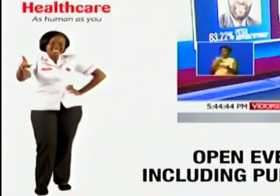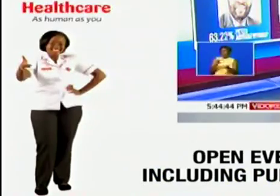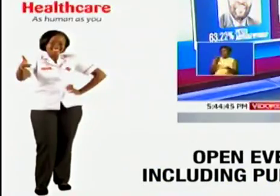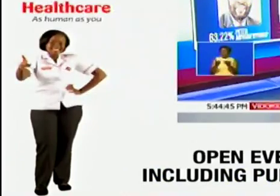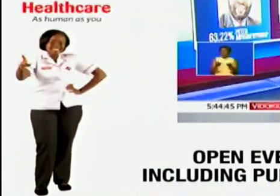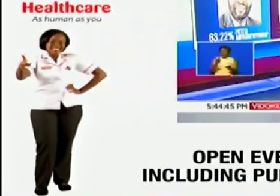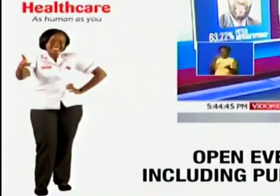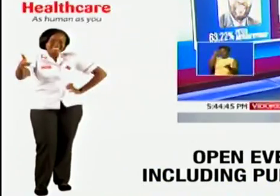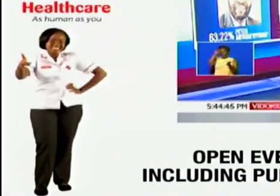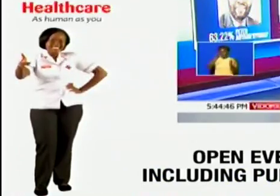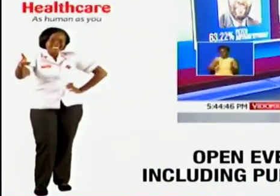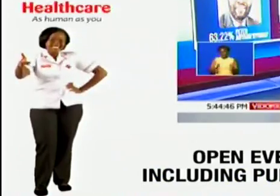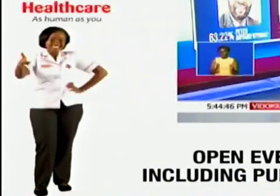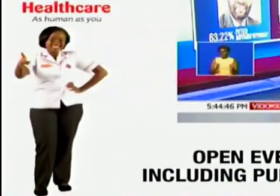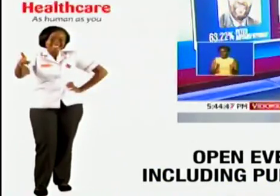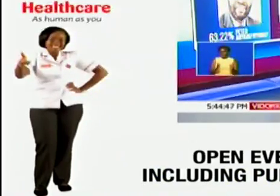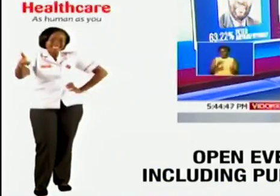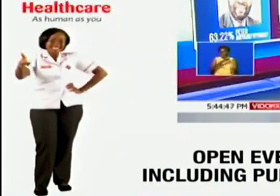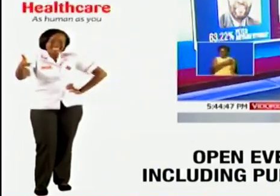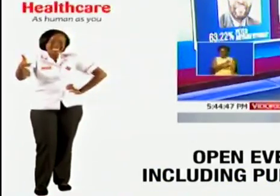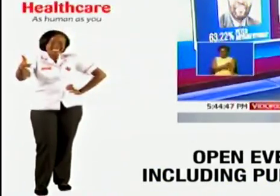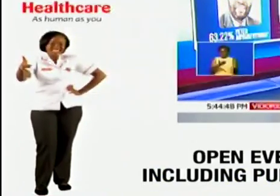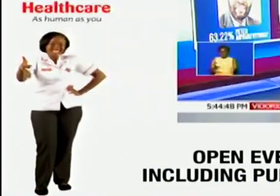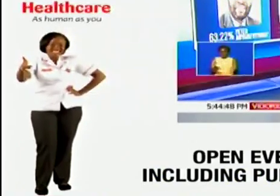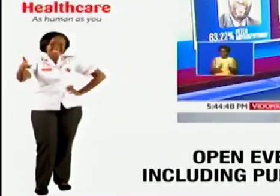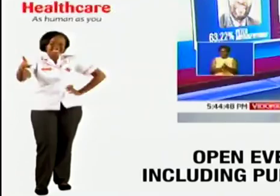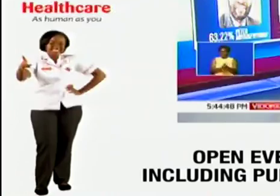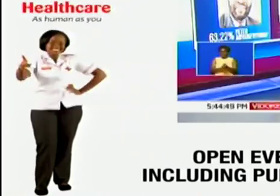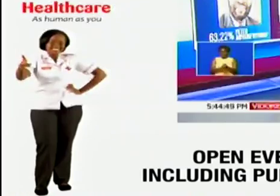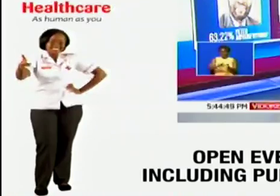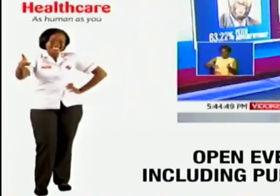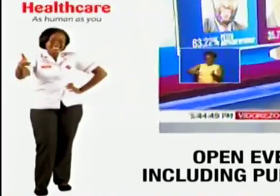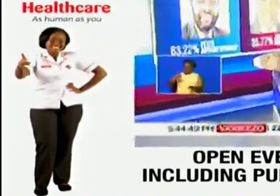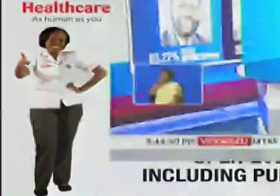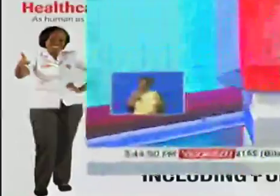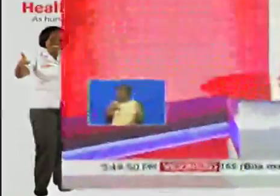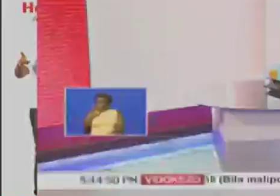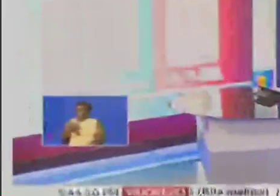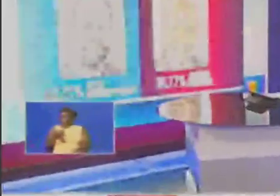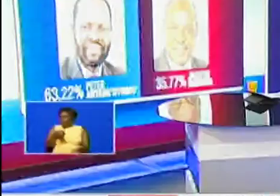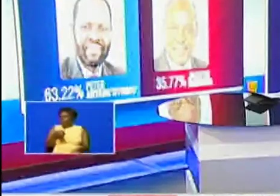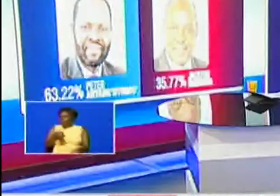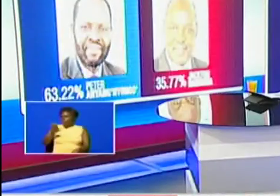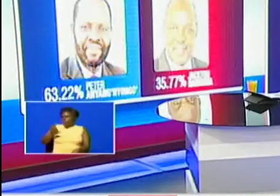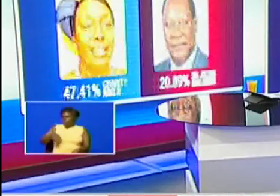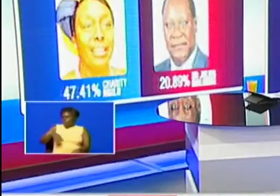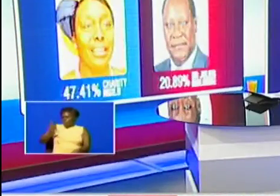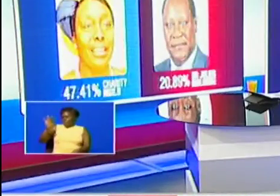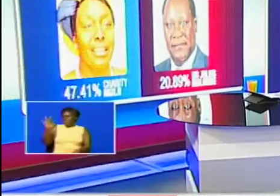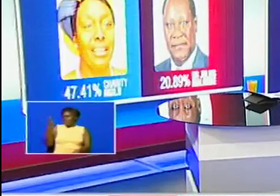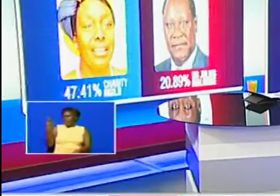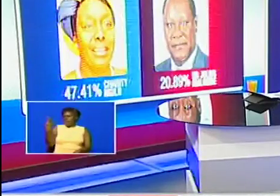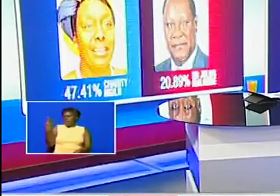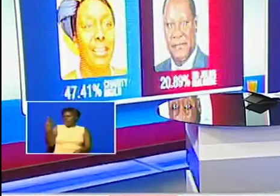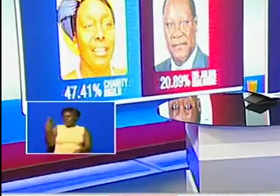ikilinganishwa na wale magavana ambao wako madarakani kwa sasa. Tuingie sasa katika kaunti ya Kitui ambayo imeandikisha mwanamke watatu ambaye